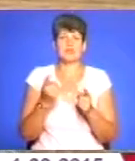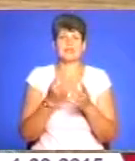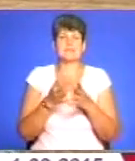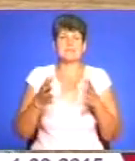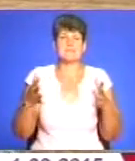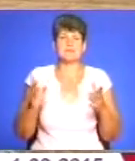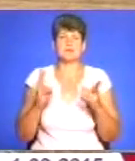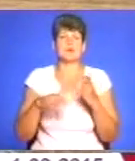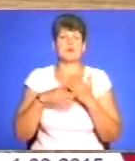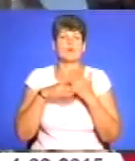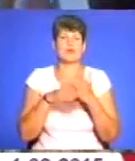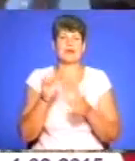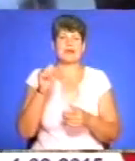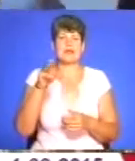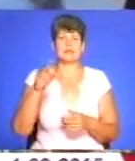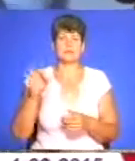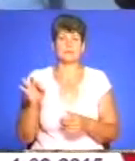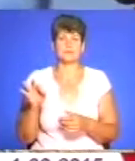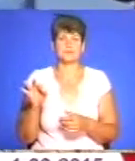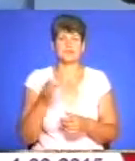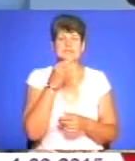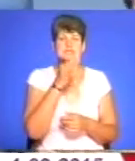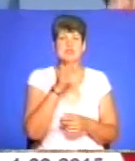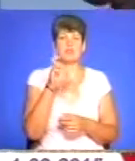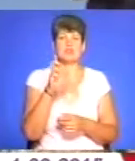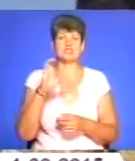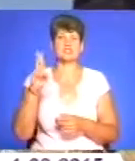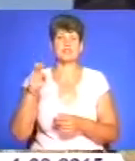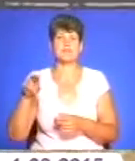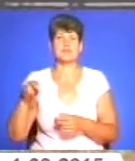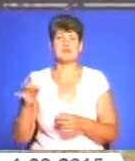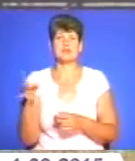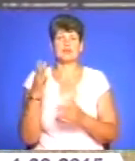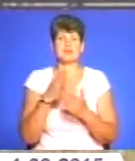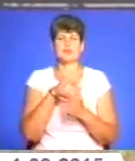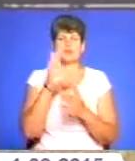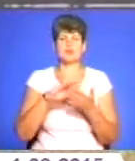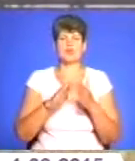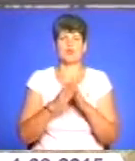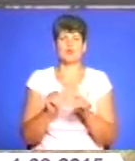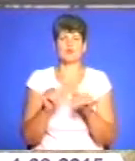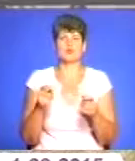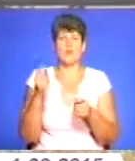які допомагають на АТО. Як зазначив Борис Шепітка, у районі є всі умови для розвитку молочного